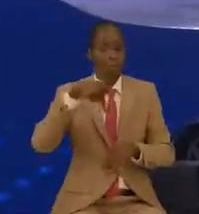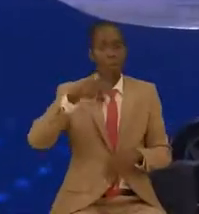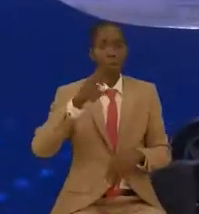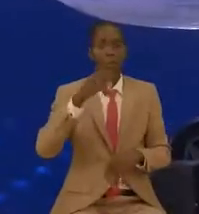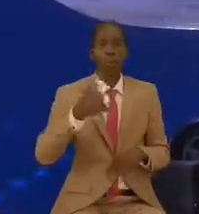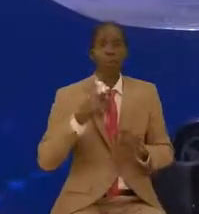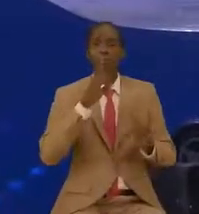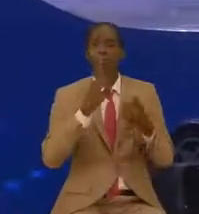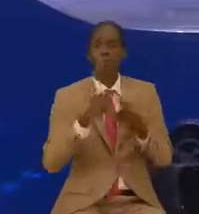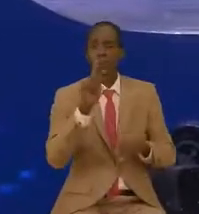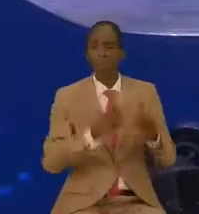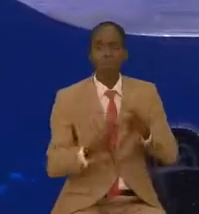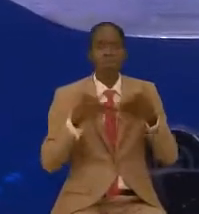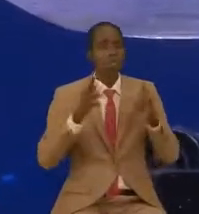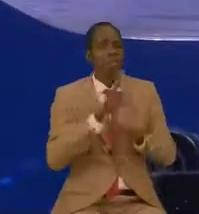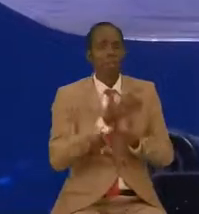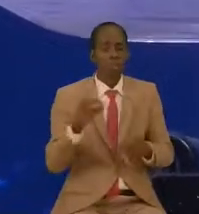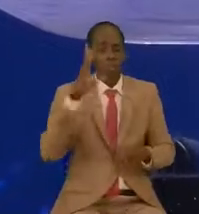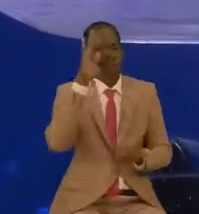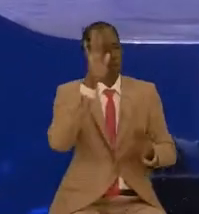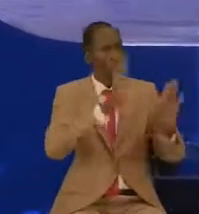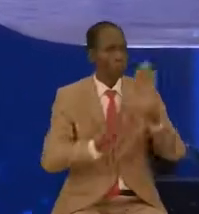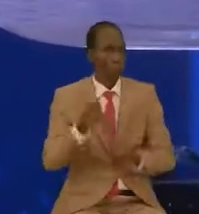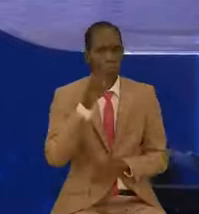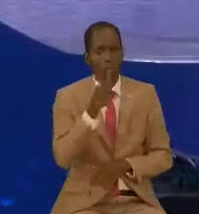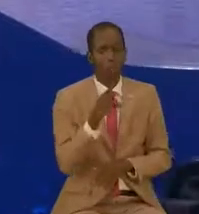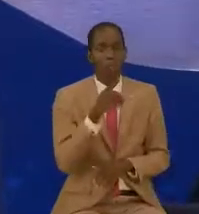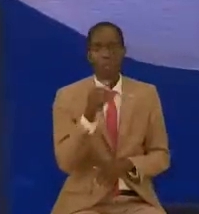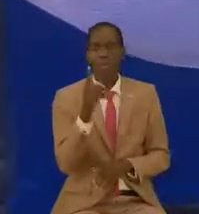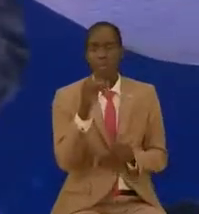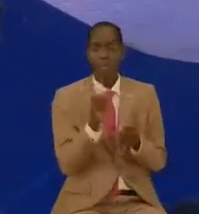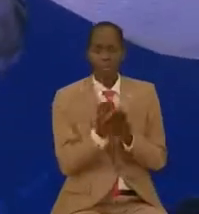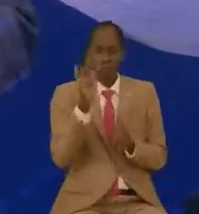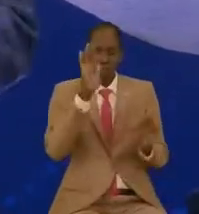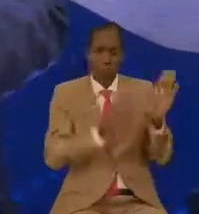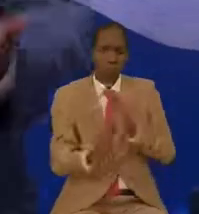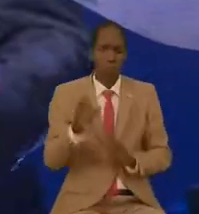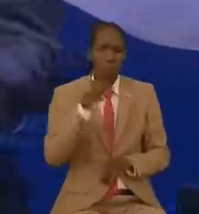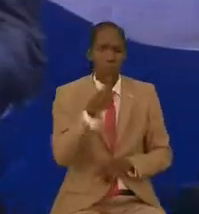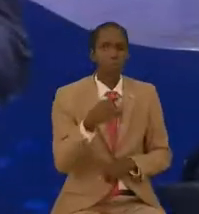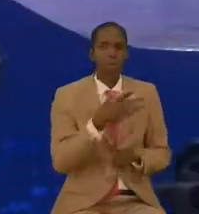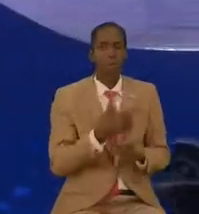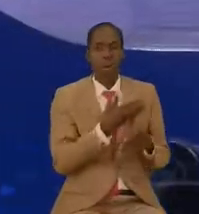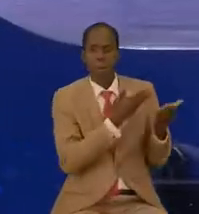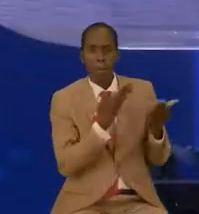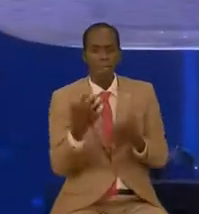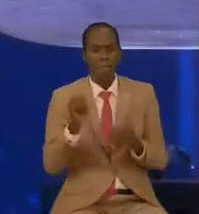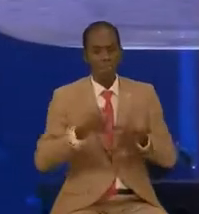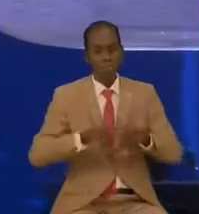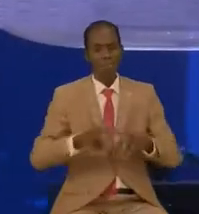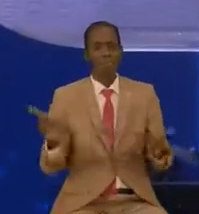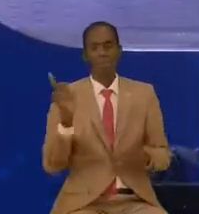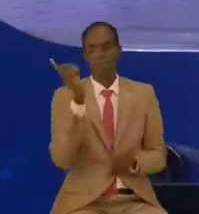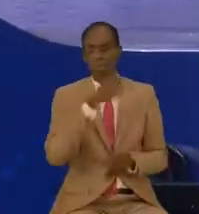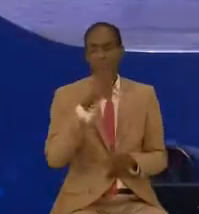parlait aux Corinthiens, que personne ne nous fasse de la peine. Celui qui vous trouble, qui amène un